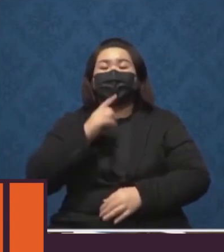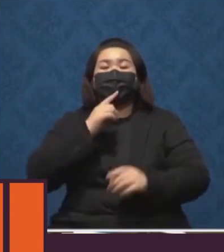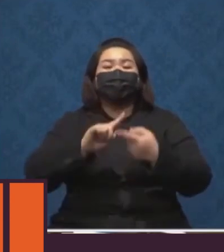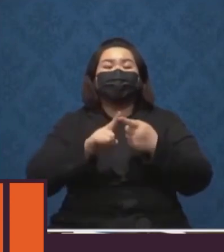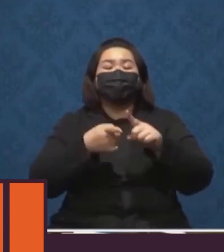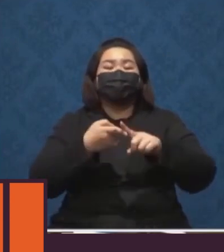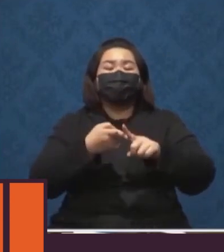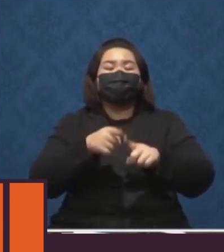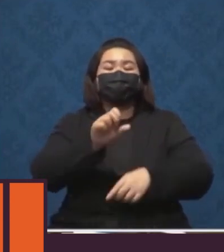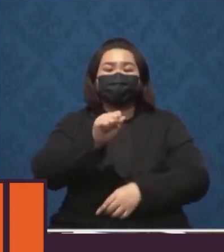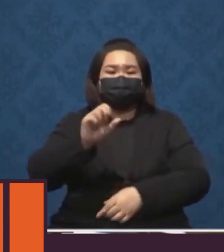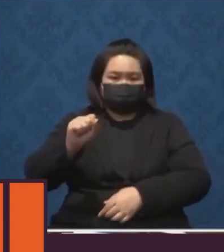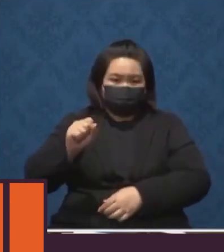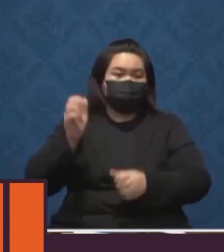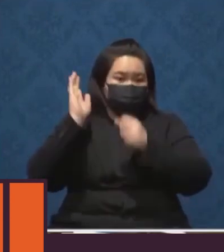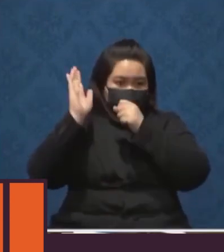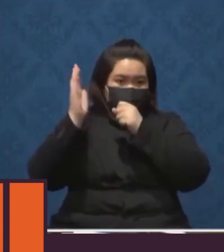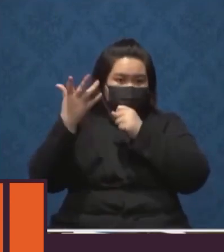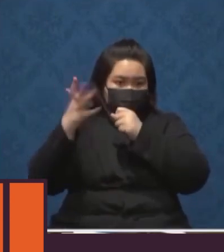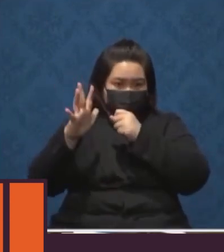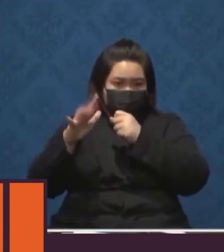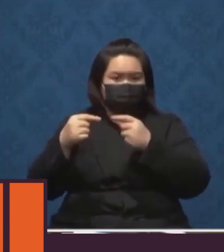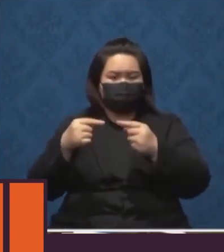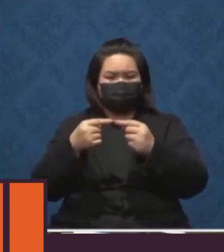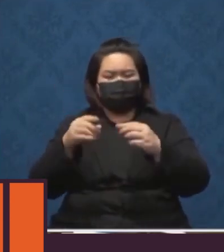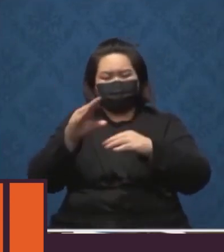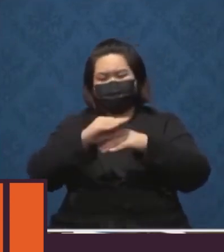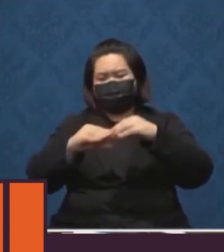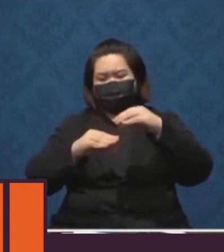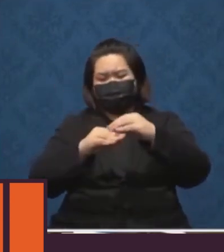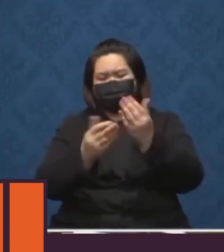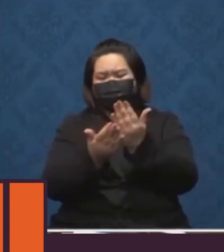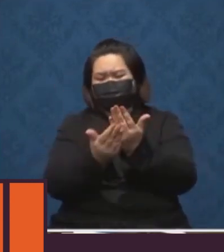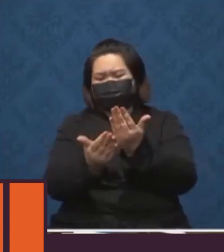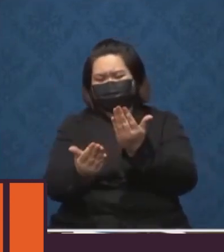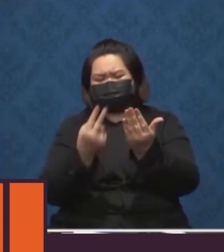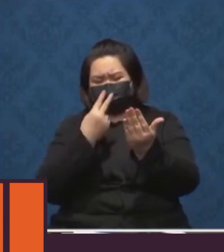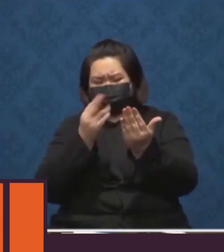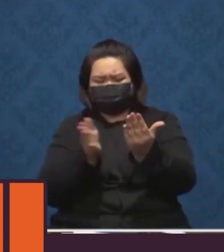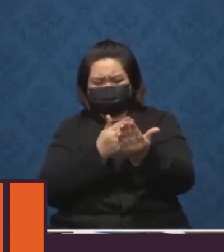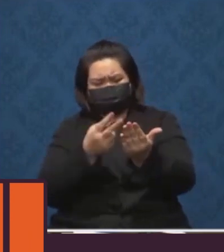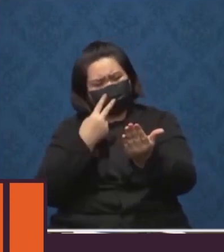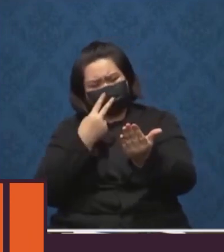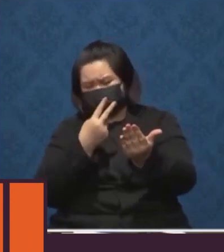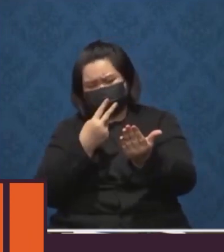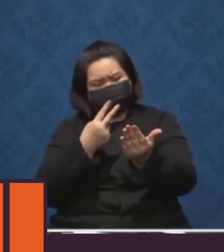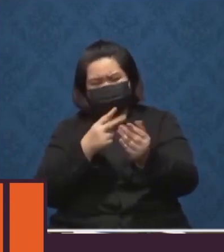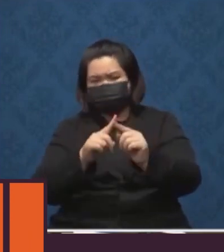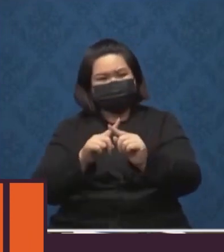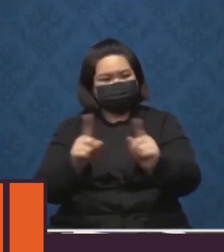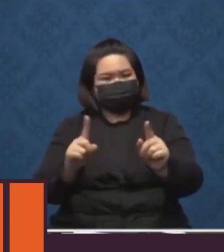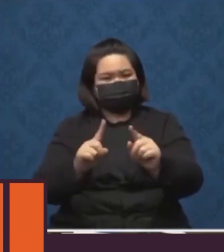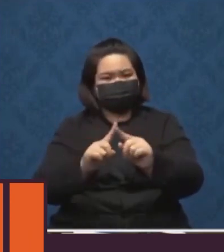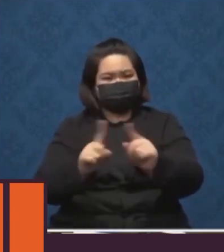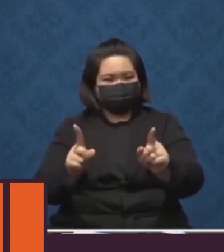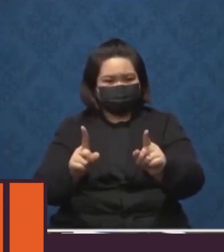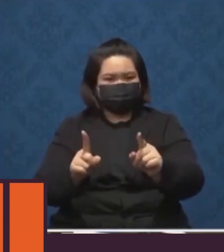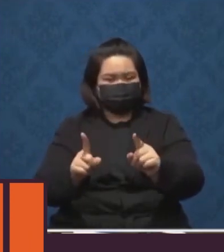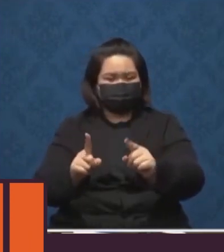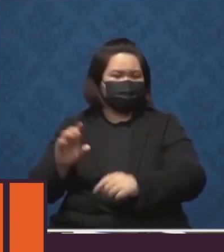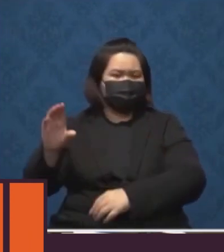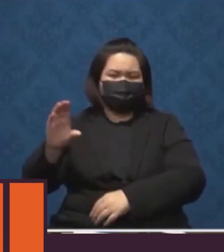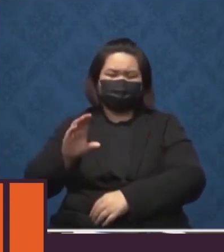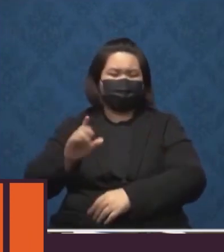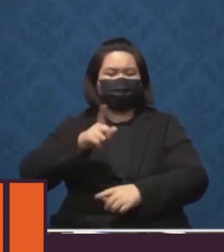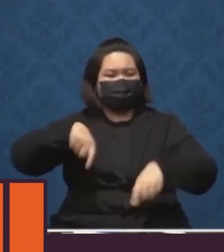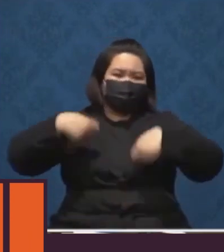ผมได้อธิบายไปแลวลครับวาโครงการใใ่ในมน grantedายลเอียดที่ไม่ชอบมาพารกลหลายแล้วก็itez diagn เป็การใช้งบประมาณที่อรุ